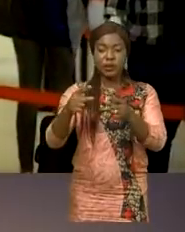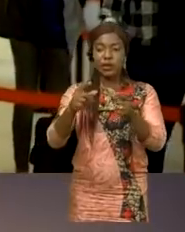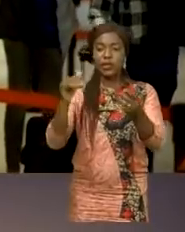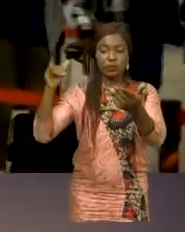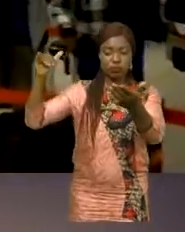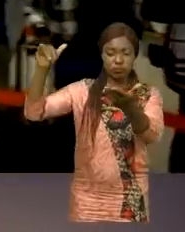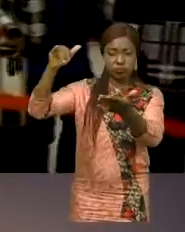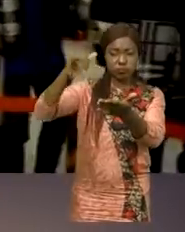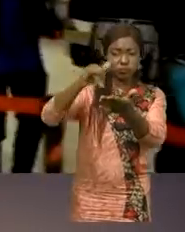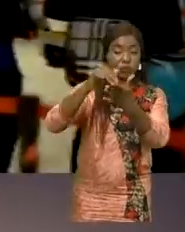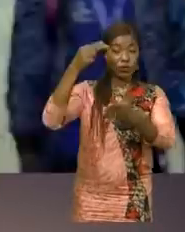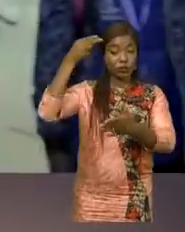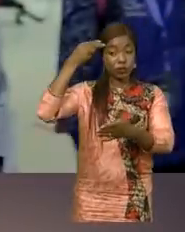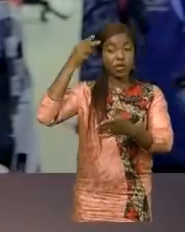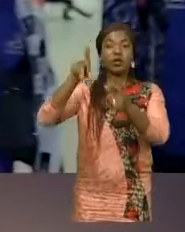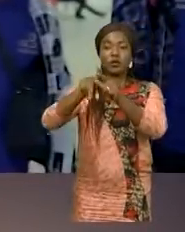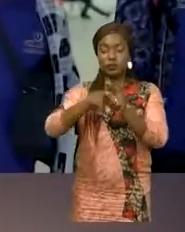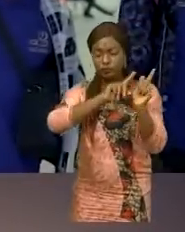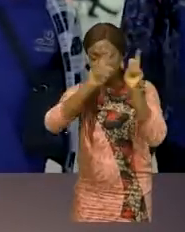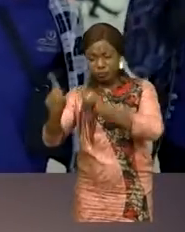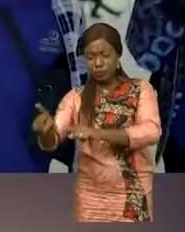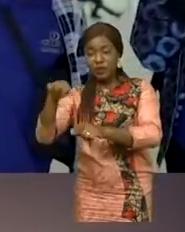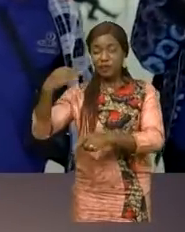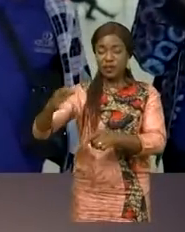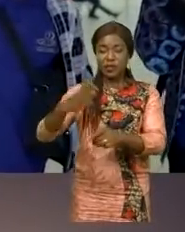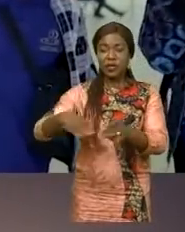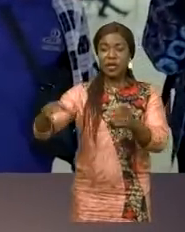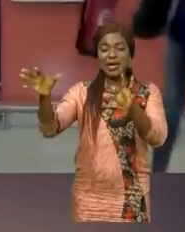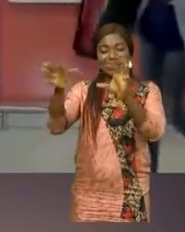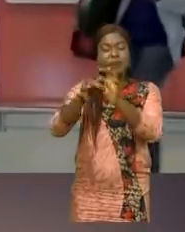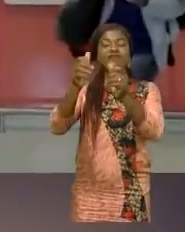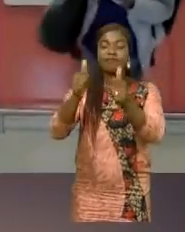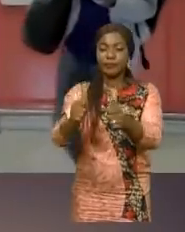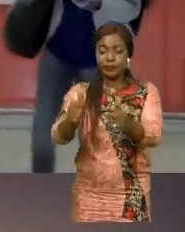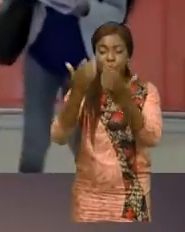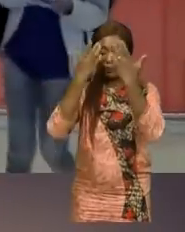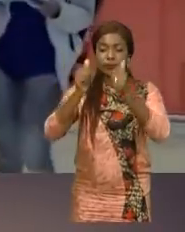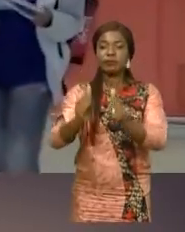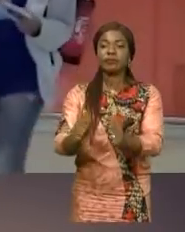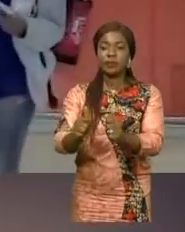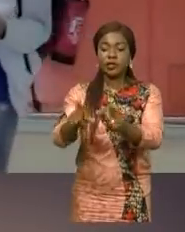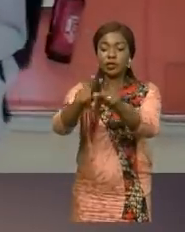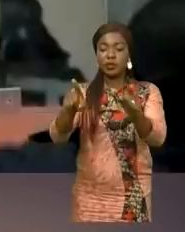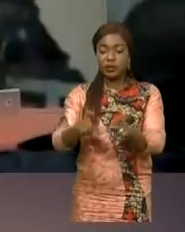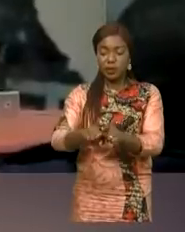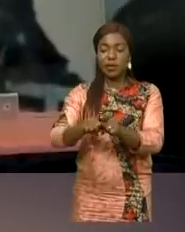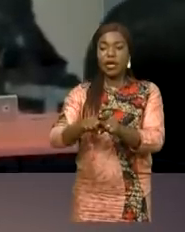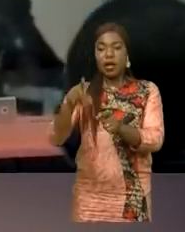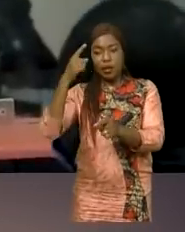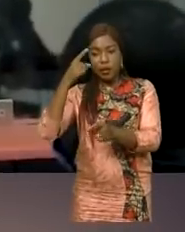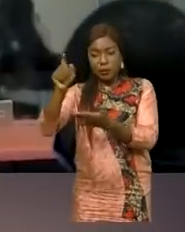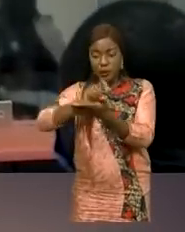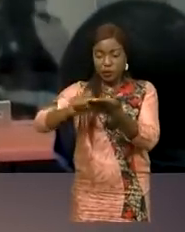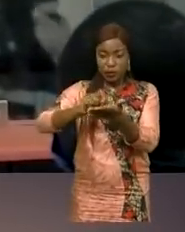il y a un peu plus de neuf mois ils se sont très bien adaptés et font partie des 114e bourse et de la première édition d'excellence ya inscrit